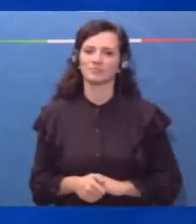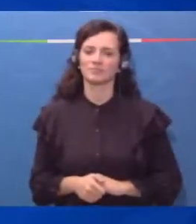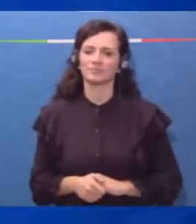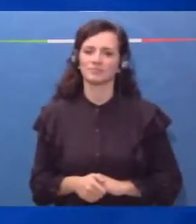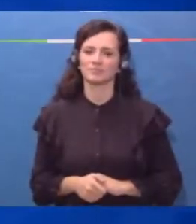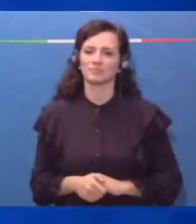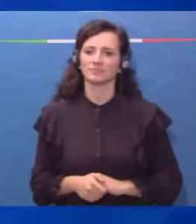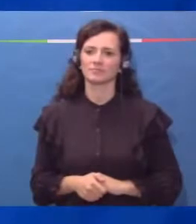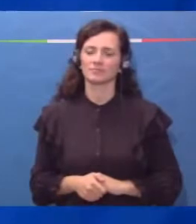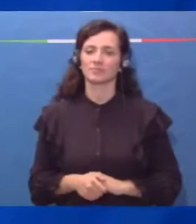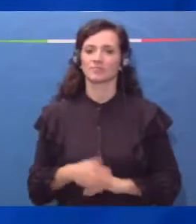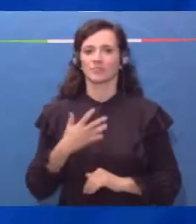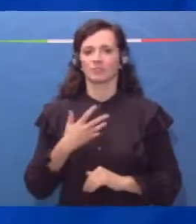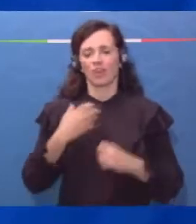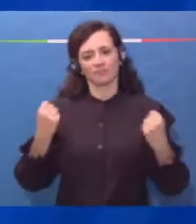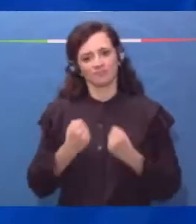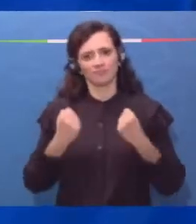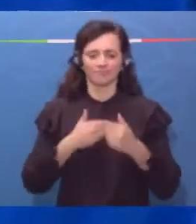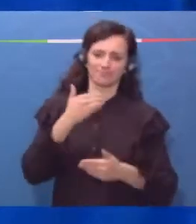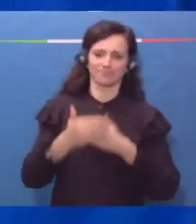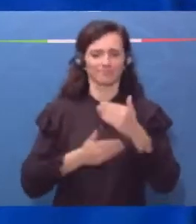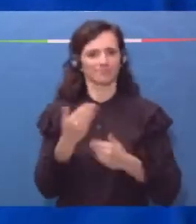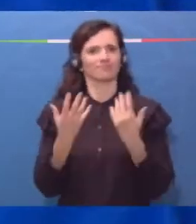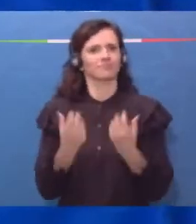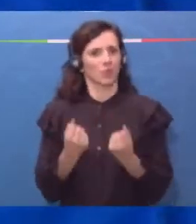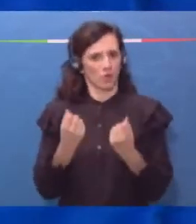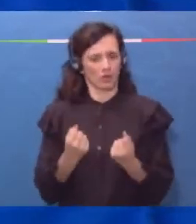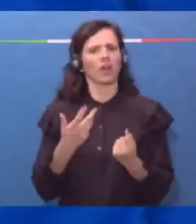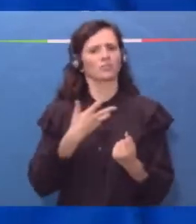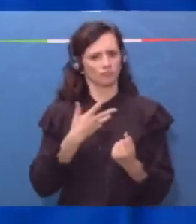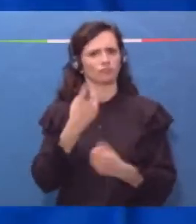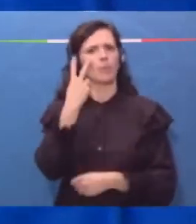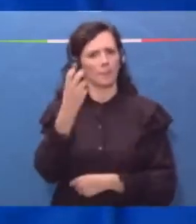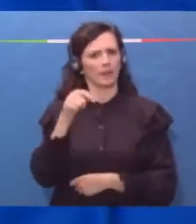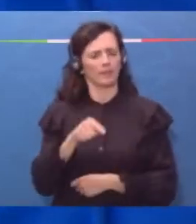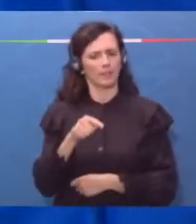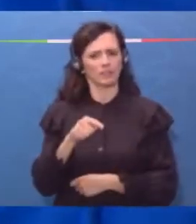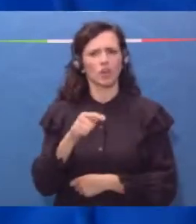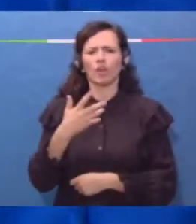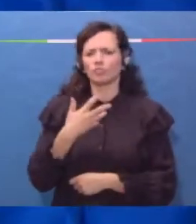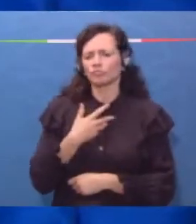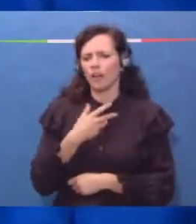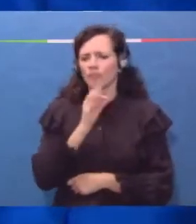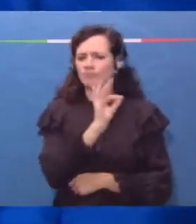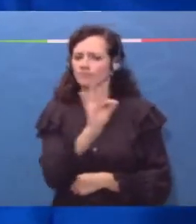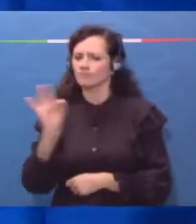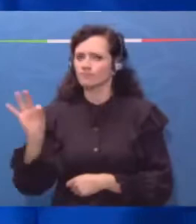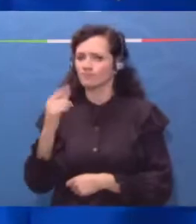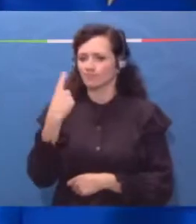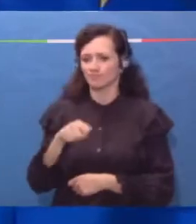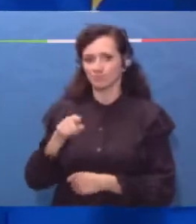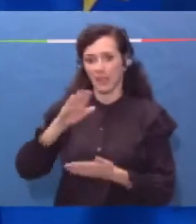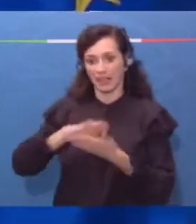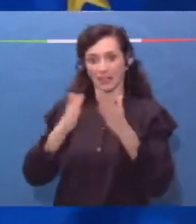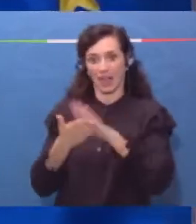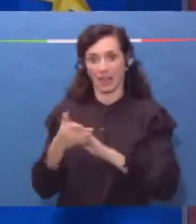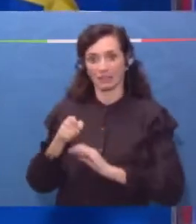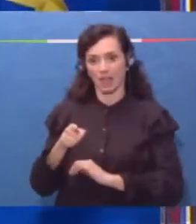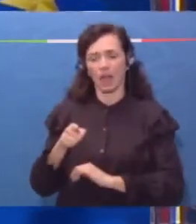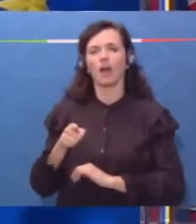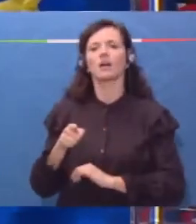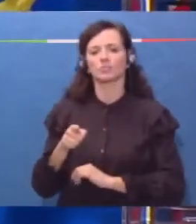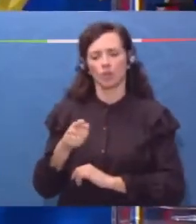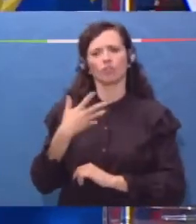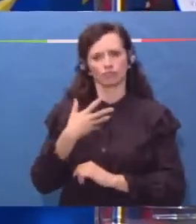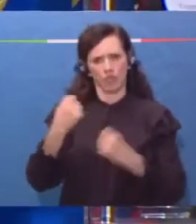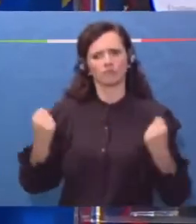Abbiamo poi una serie di iniziative concrete, tra le quali voglio citarne solo alcune. Con questo trattato noi abbiamo una serie di